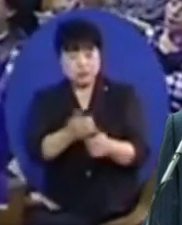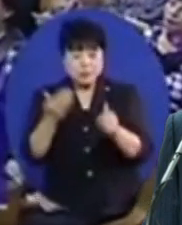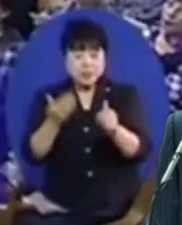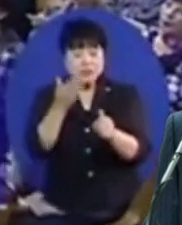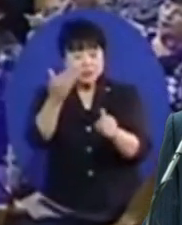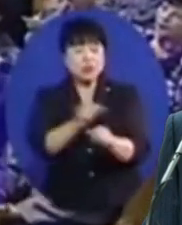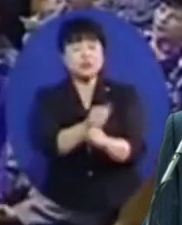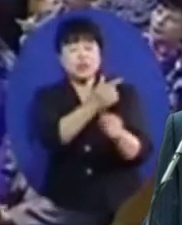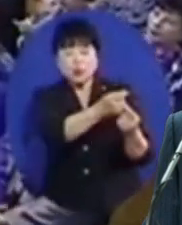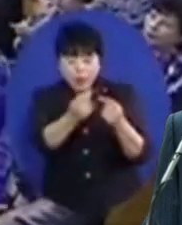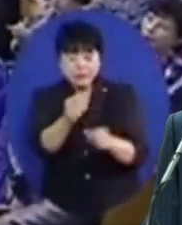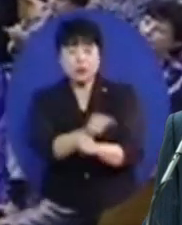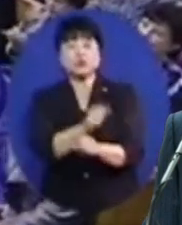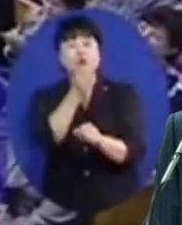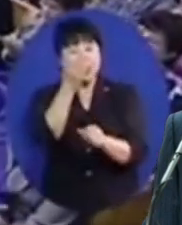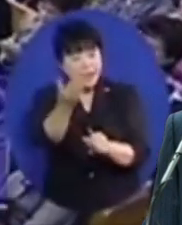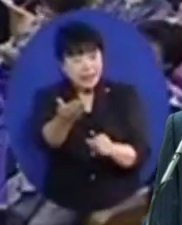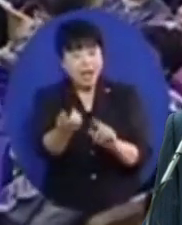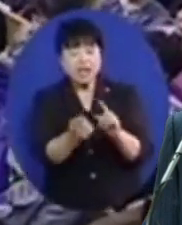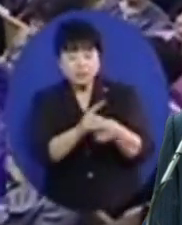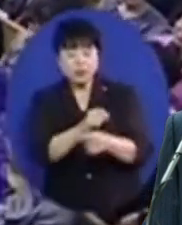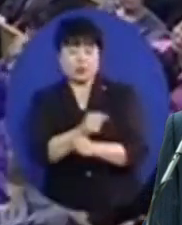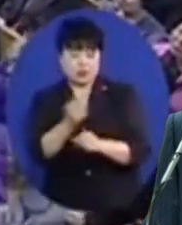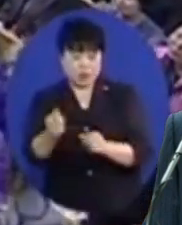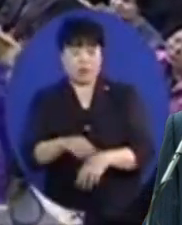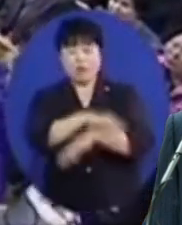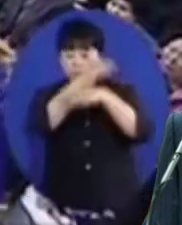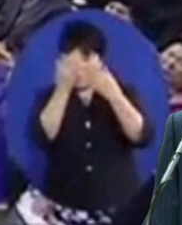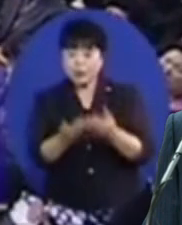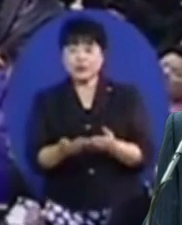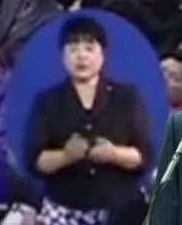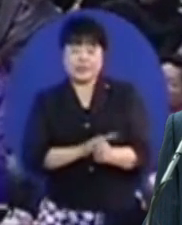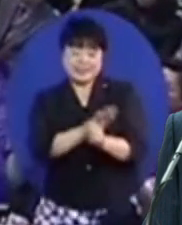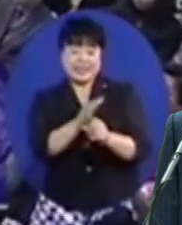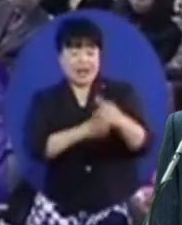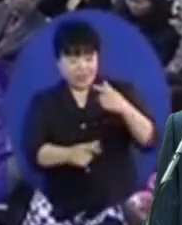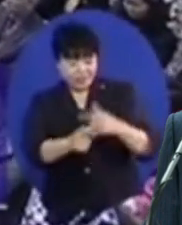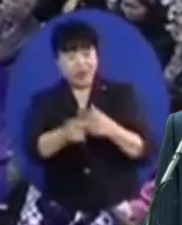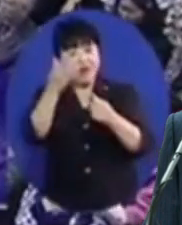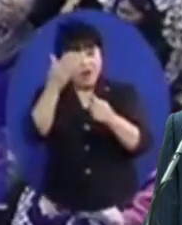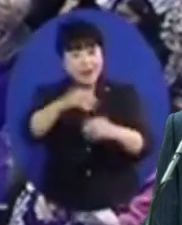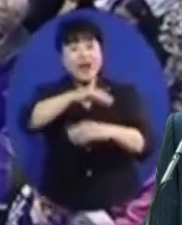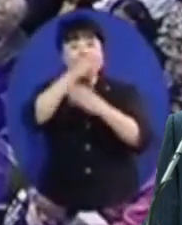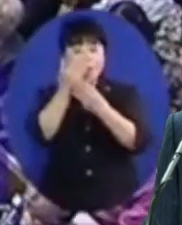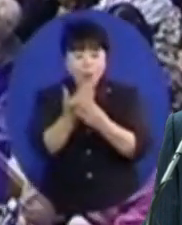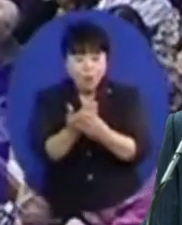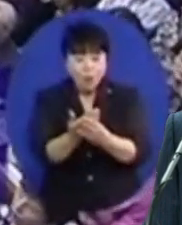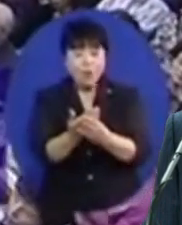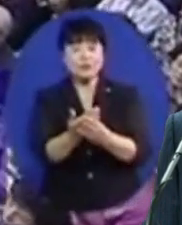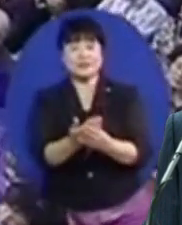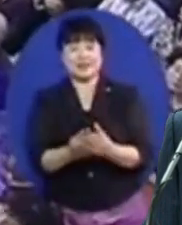너희를 용서하신 것 같이 너희도 그리하고 이 모든 것 위에 사랑을 더하라. 이는 온전하게 매는 띠니라.